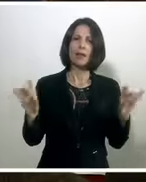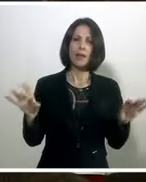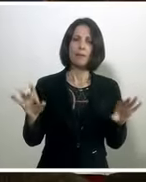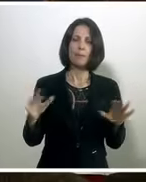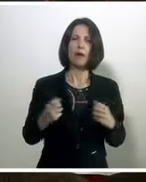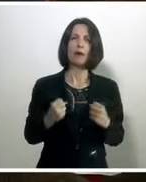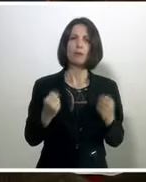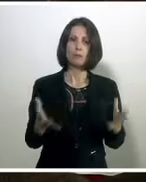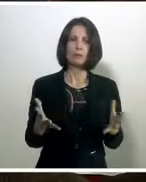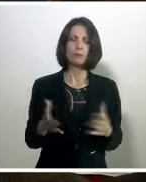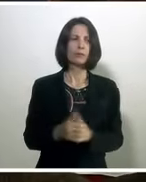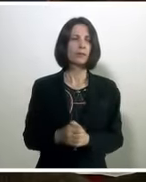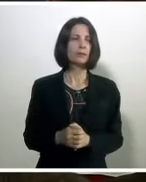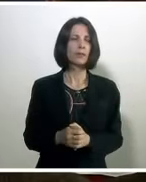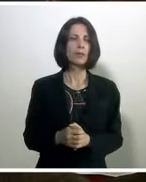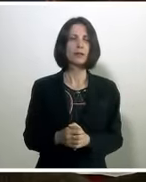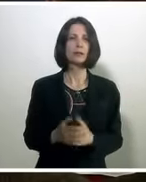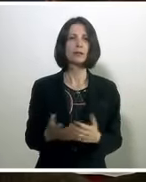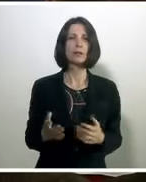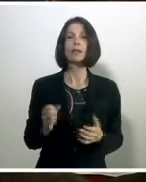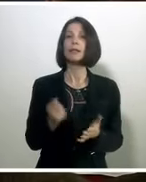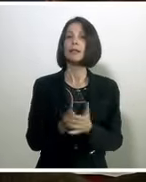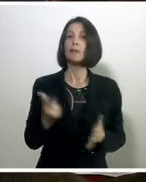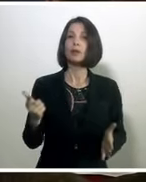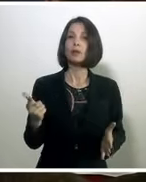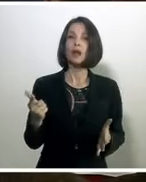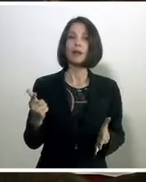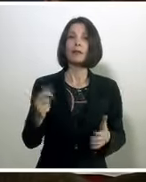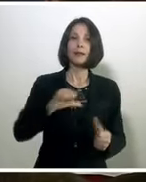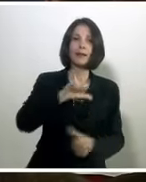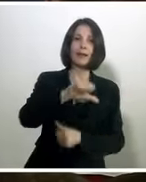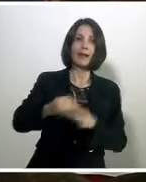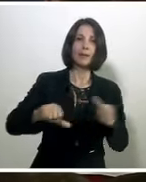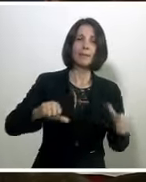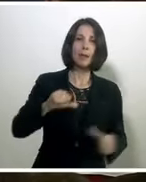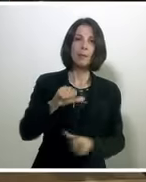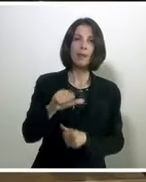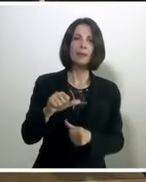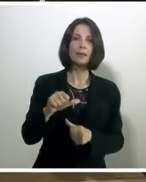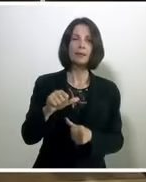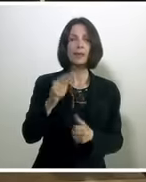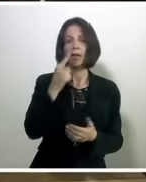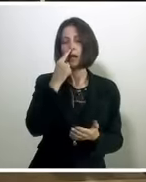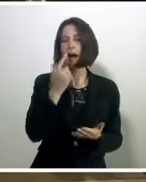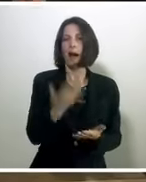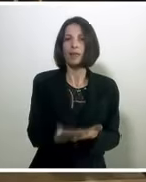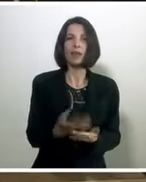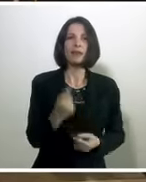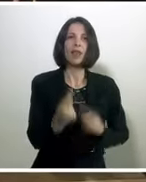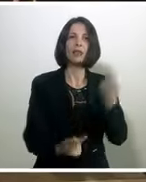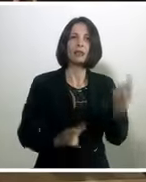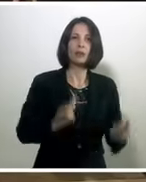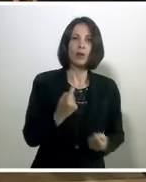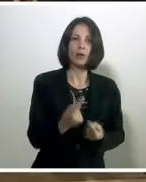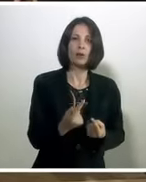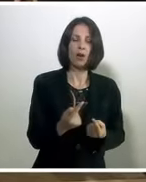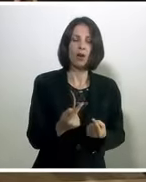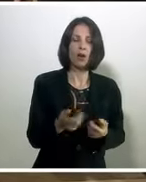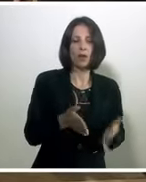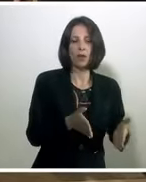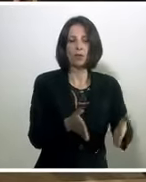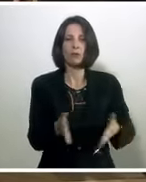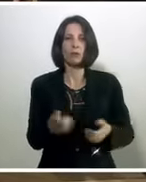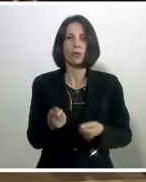Giovanni miloni L'importante è che i cambiamenti siano adeguati alla situazione e condotti in modo tale che tutti